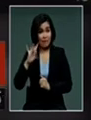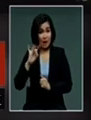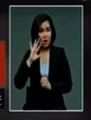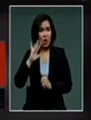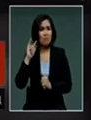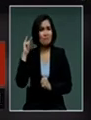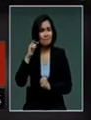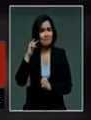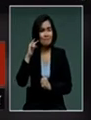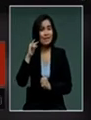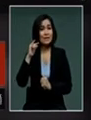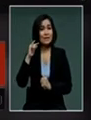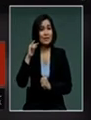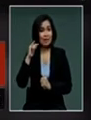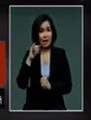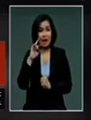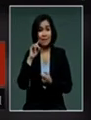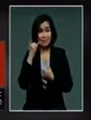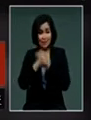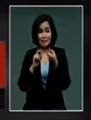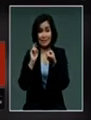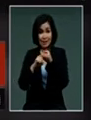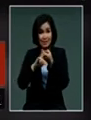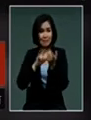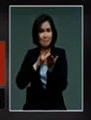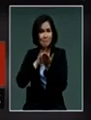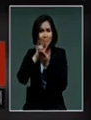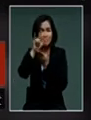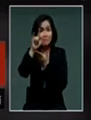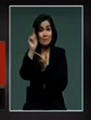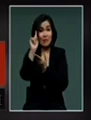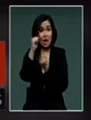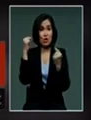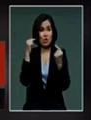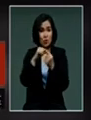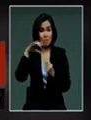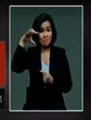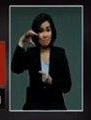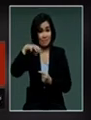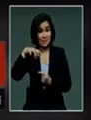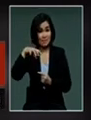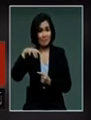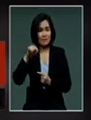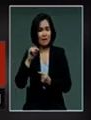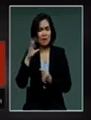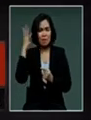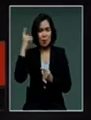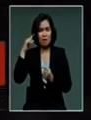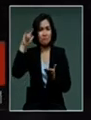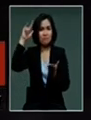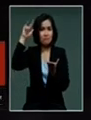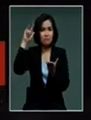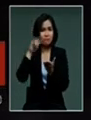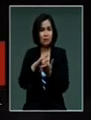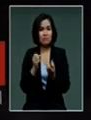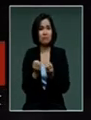การบินซาลาตอฟแอร์ไลน์ของรัสเซียที่มุ่งหน้าไปที่สนามบินออกซ์ประสบอุบัติเหตุตกเมื่อวานนี้นะครับหลังจากที่